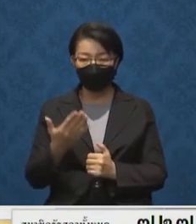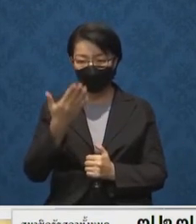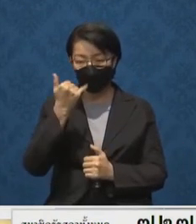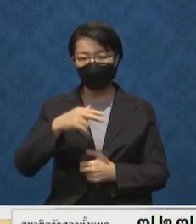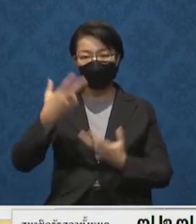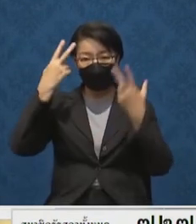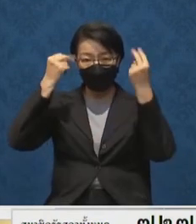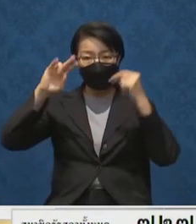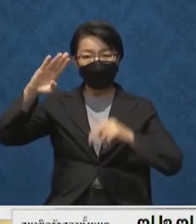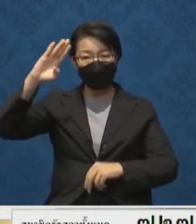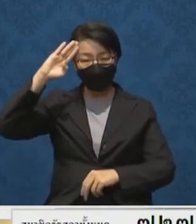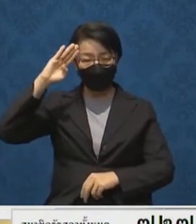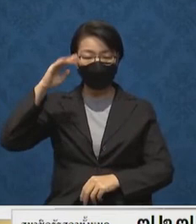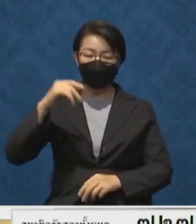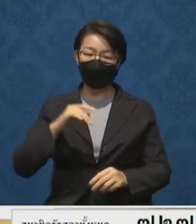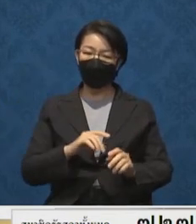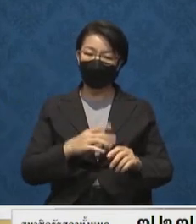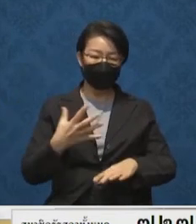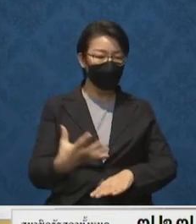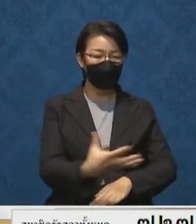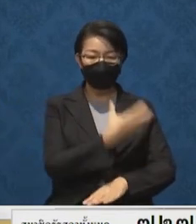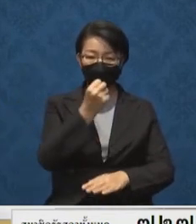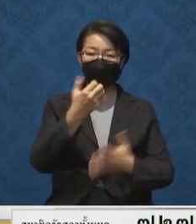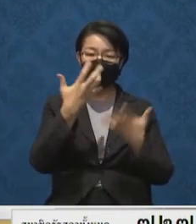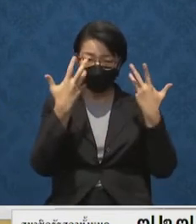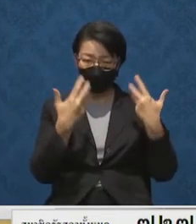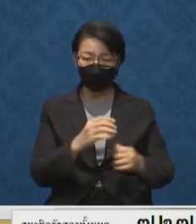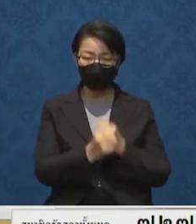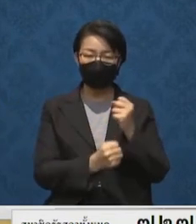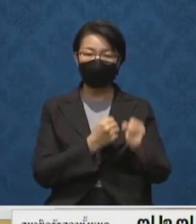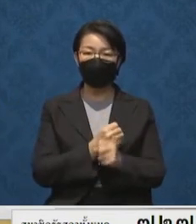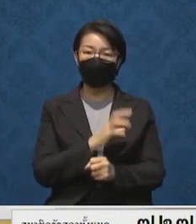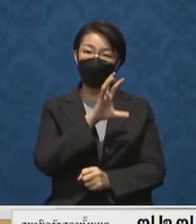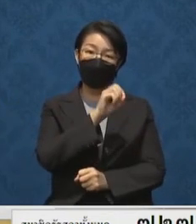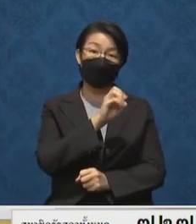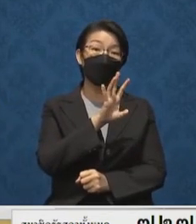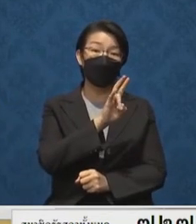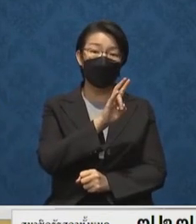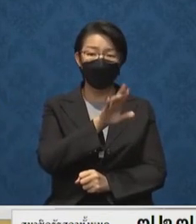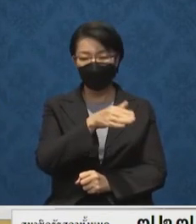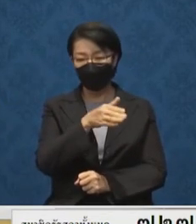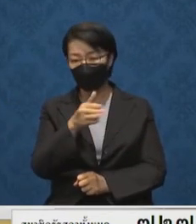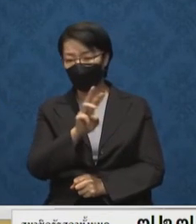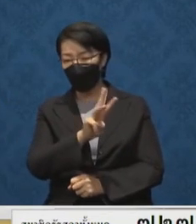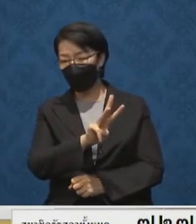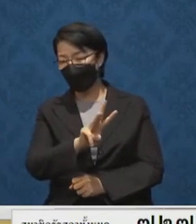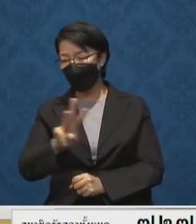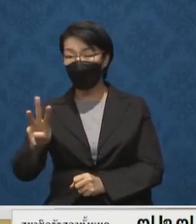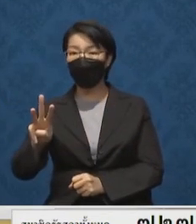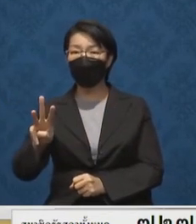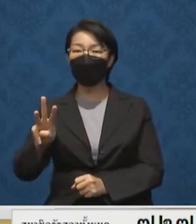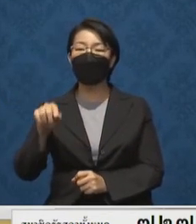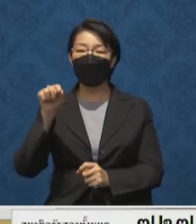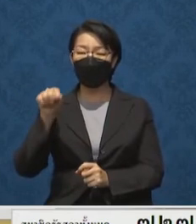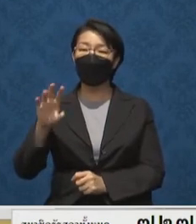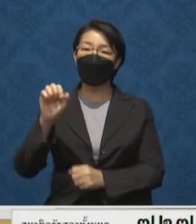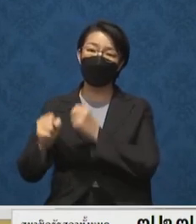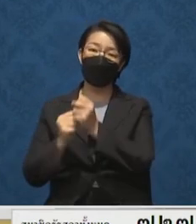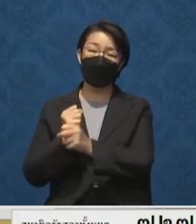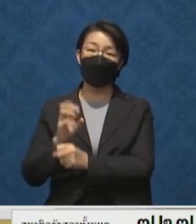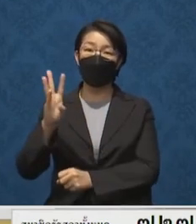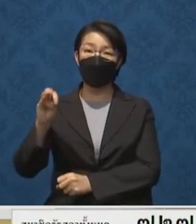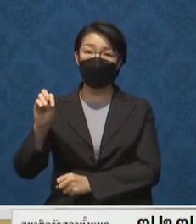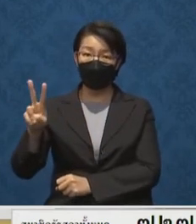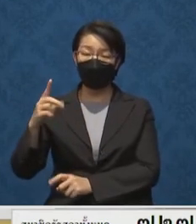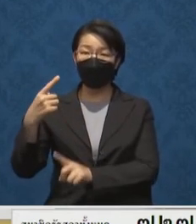ไปจากประชาชนตั้แต่ปี 2,157ในวันนั้น วันที่ 5